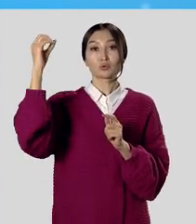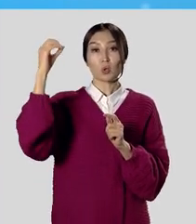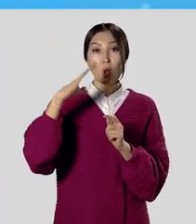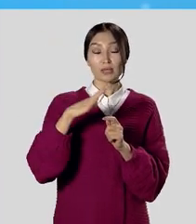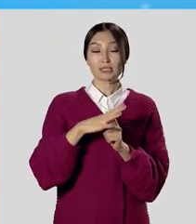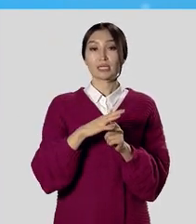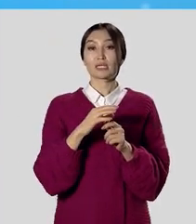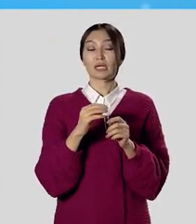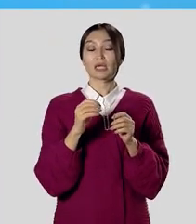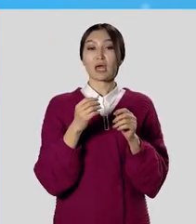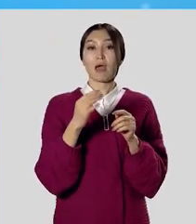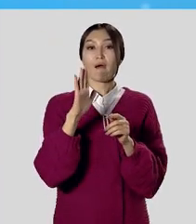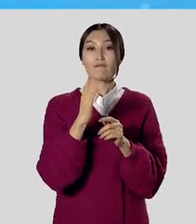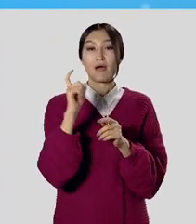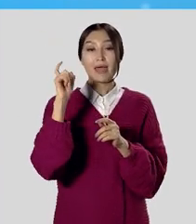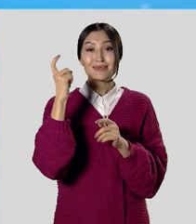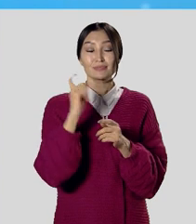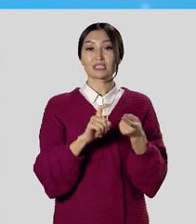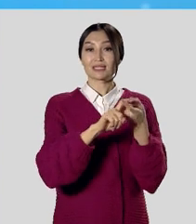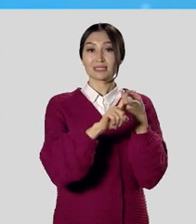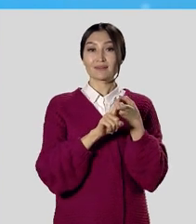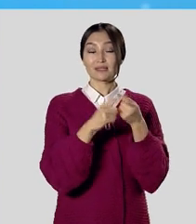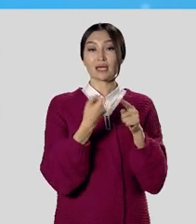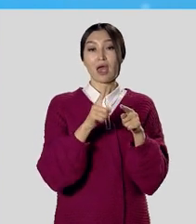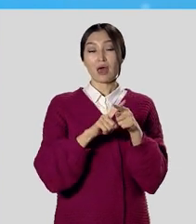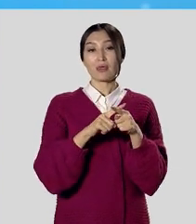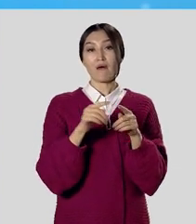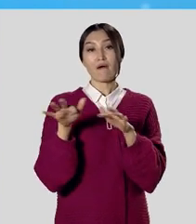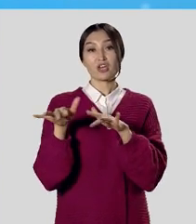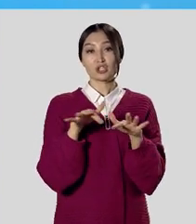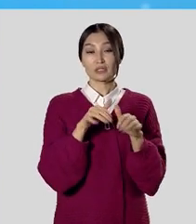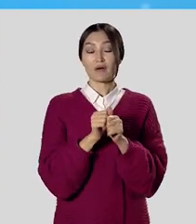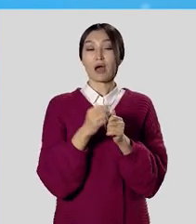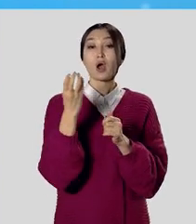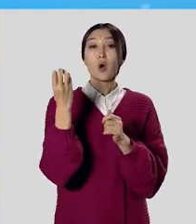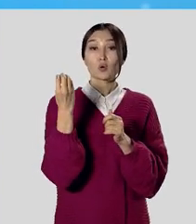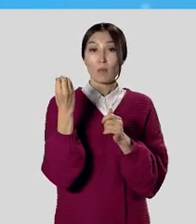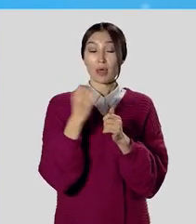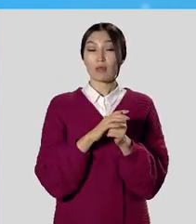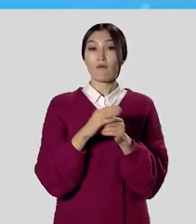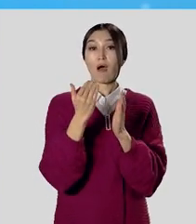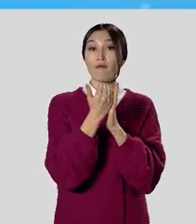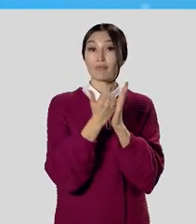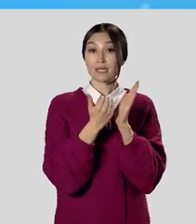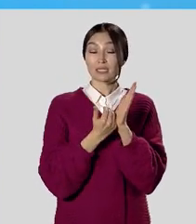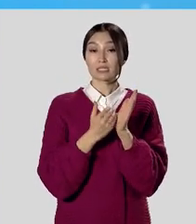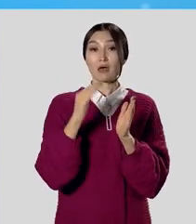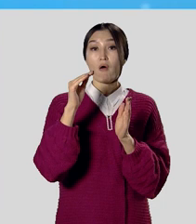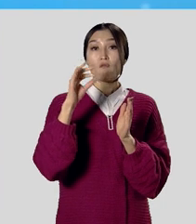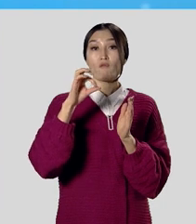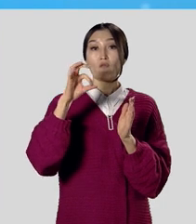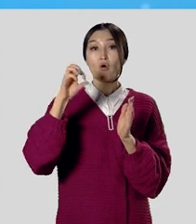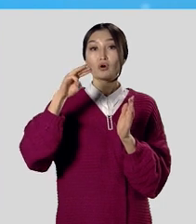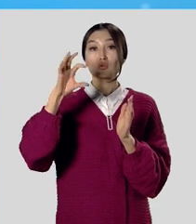энергия аккумулируется в химических связях этого вещества. Кроме того, в процессе